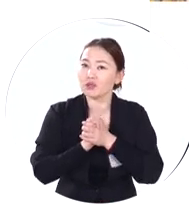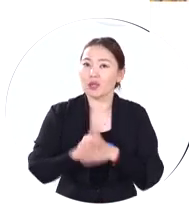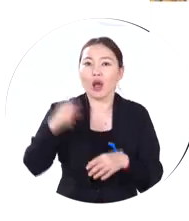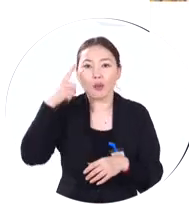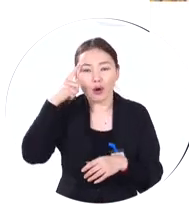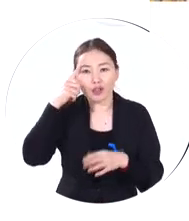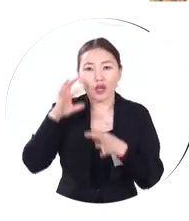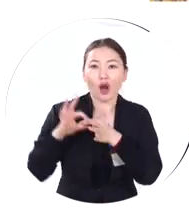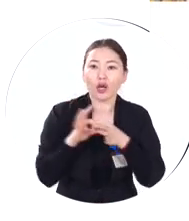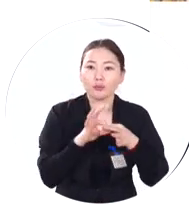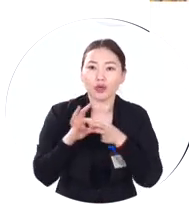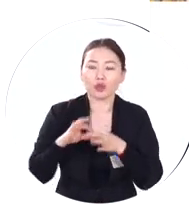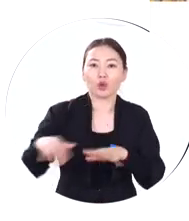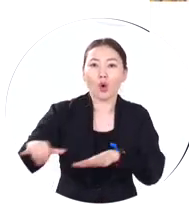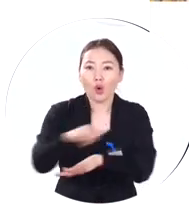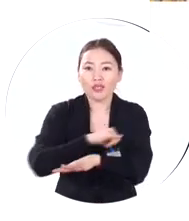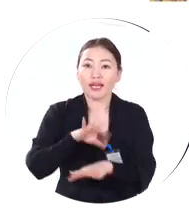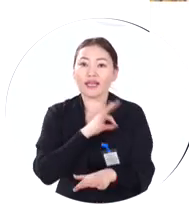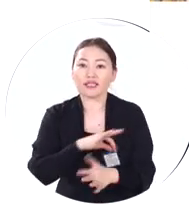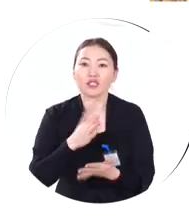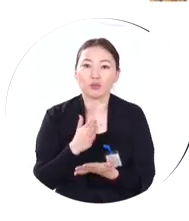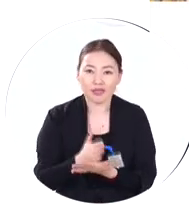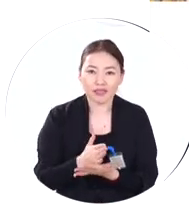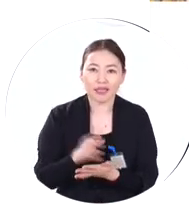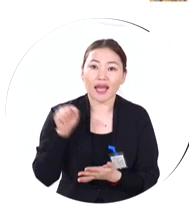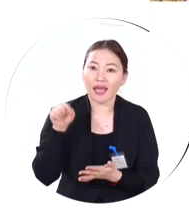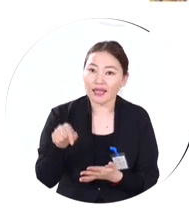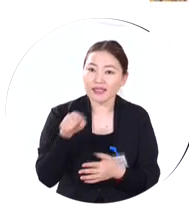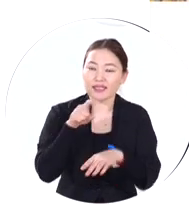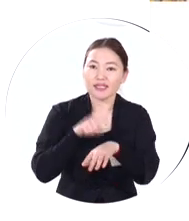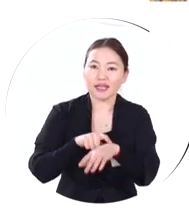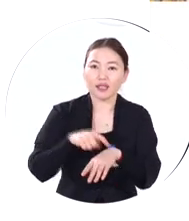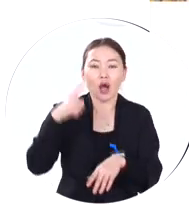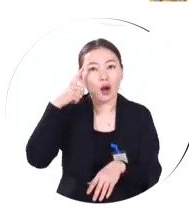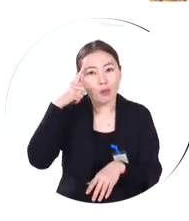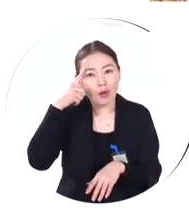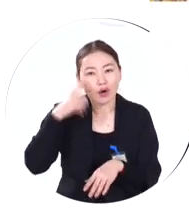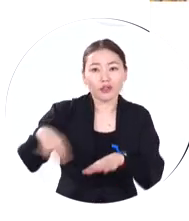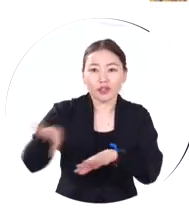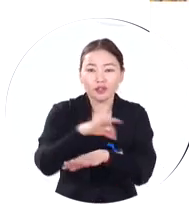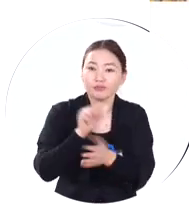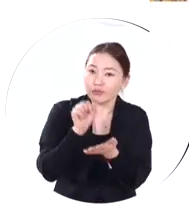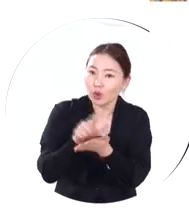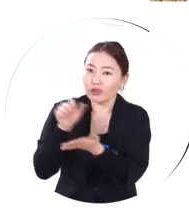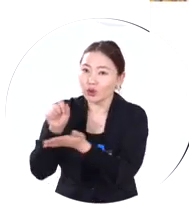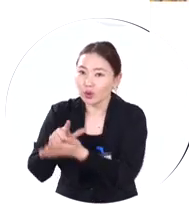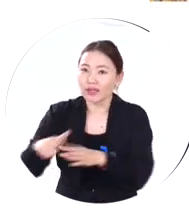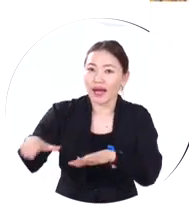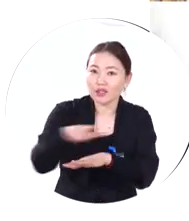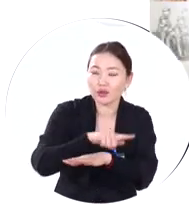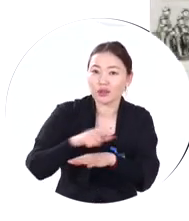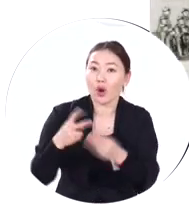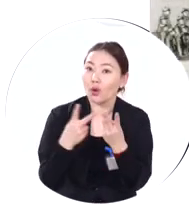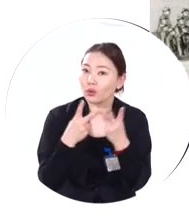гүрний бэхжүүлэх бодлогоо баримталжээ. Энэ үед манжнаар Монгол орны стратегийн чухал газруудад үндэсний уламжлалыг нь харгалзан